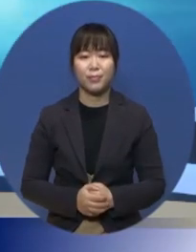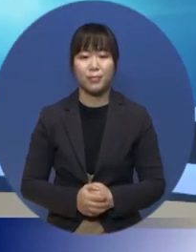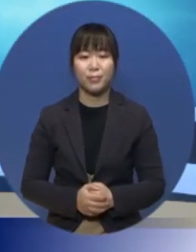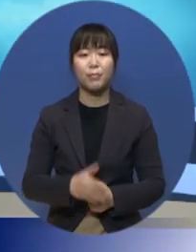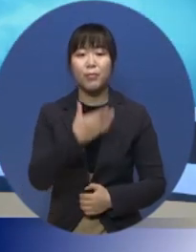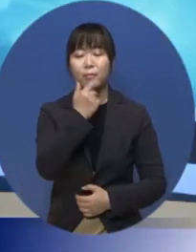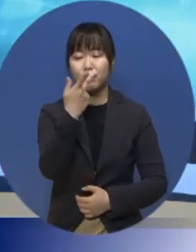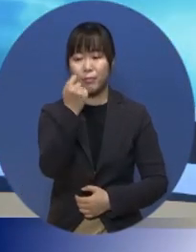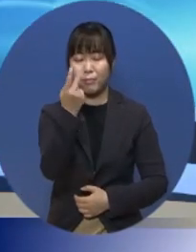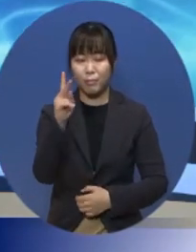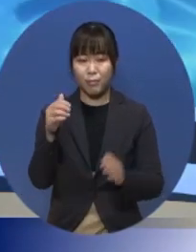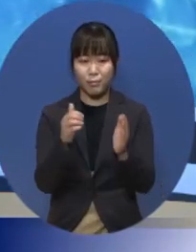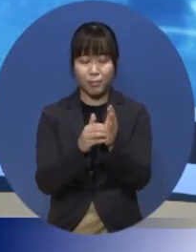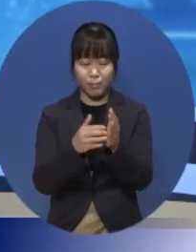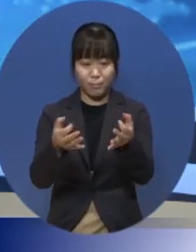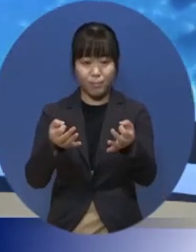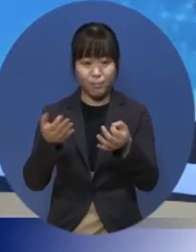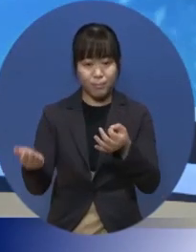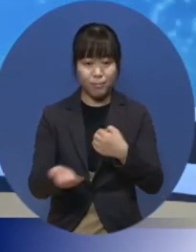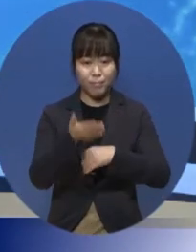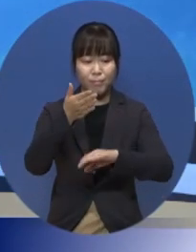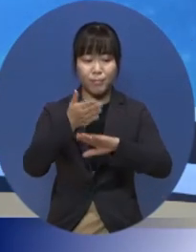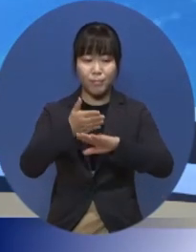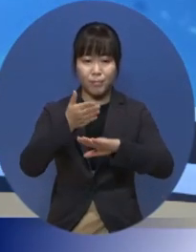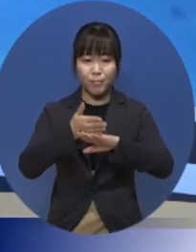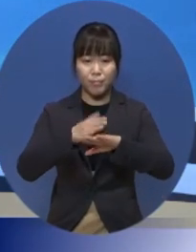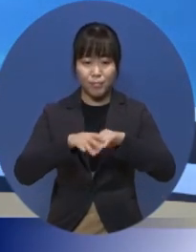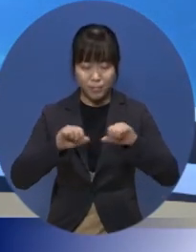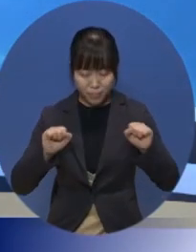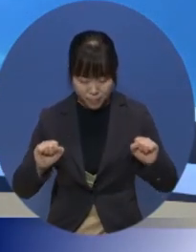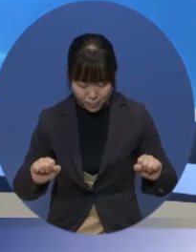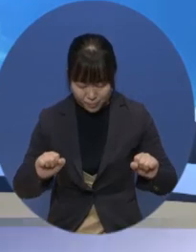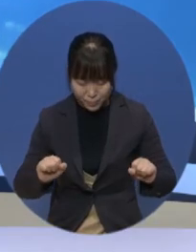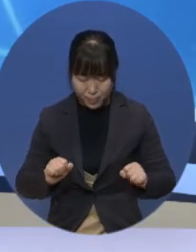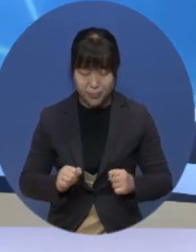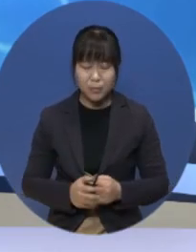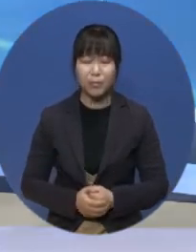이사 복지 tv 뉴스를 마칩니다 시청해주신 여러분 고맙습니다